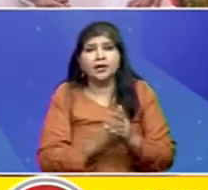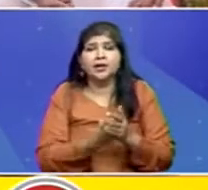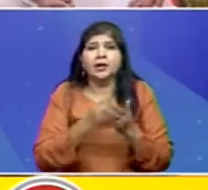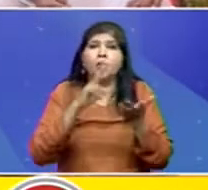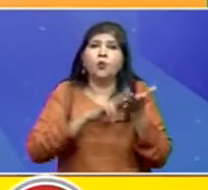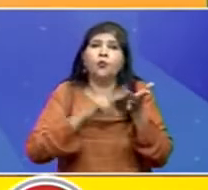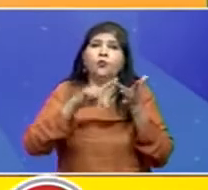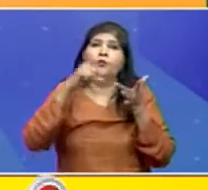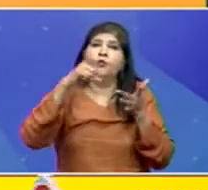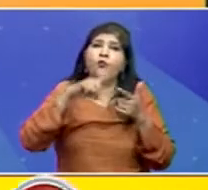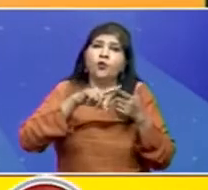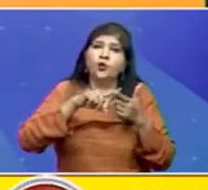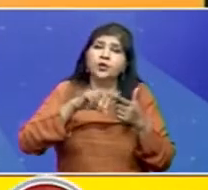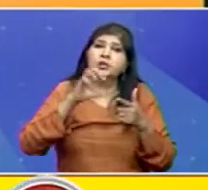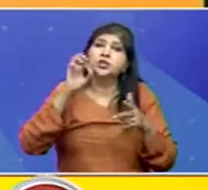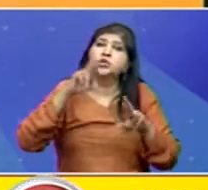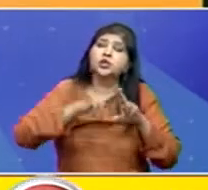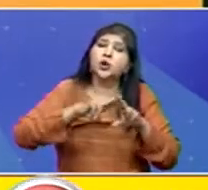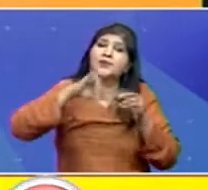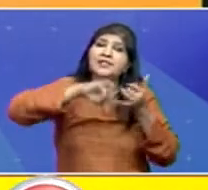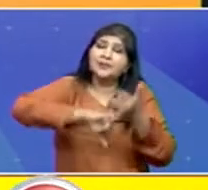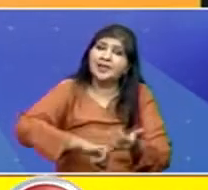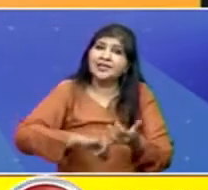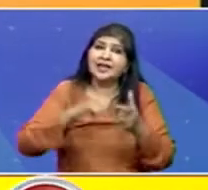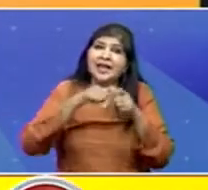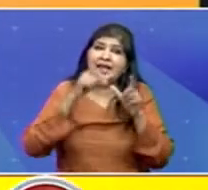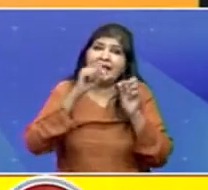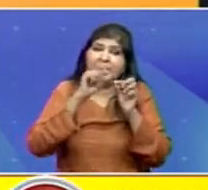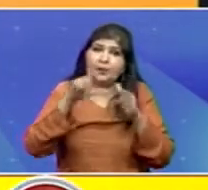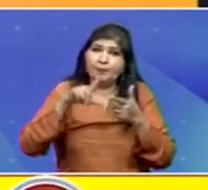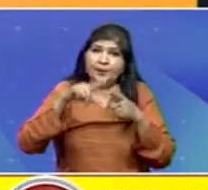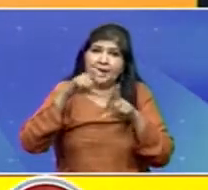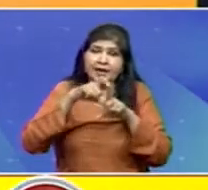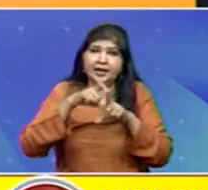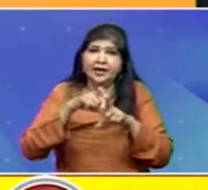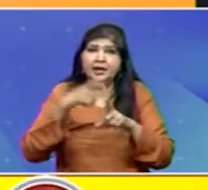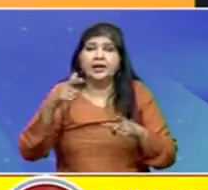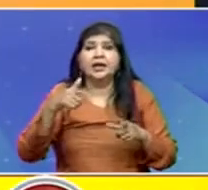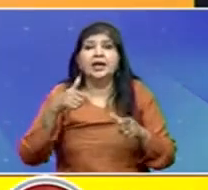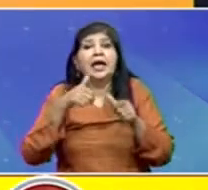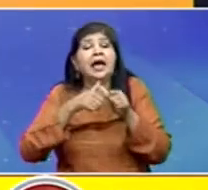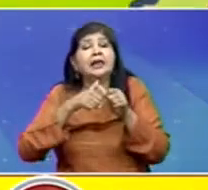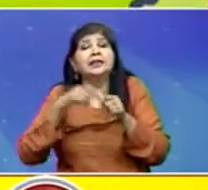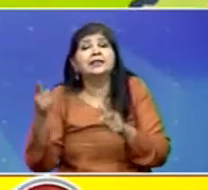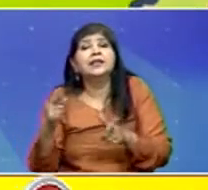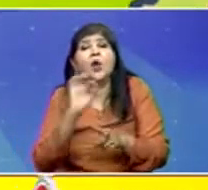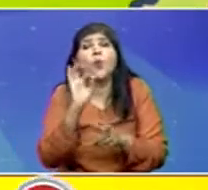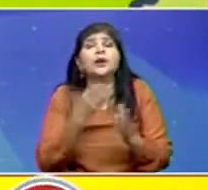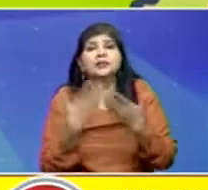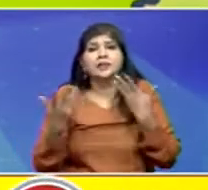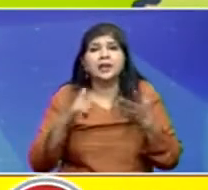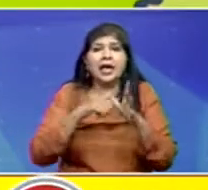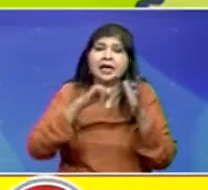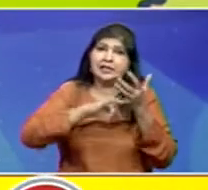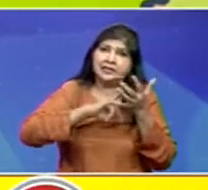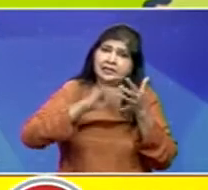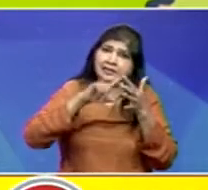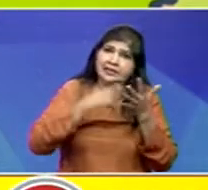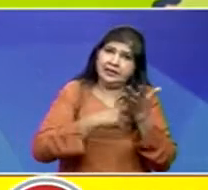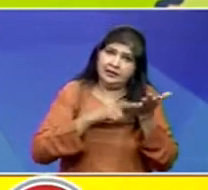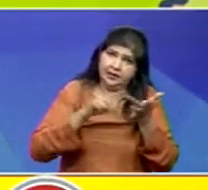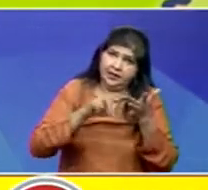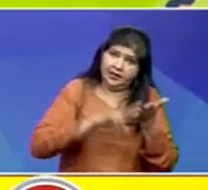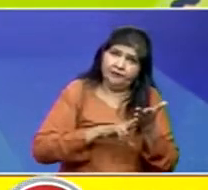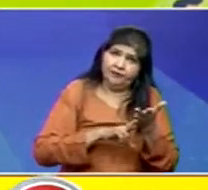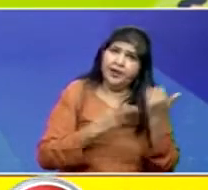ऑफ स्पेशली एबल पीपल ये संसा आसिस्टिव टेकनोलोजी के छेत्र में नए अवसरों को